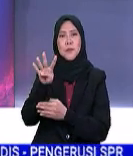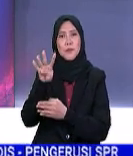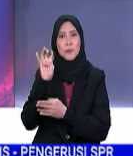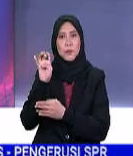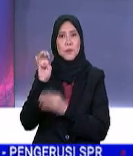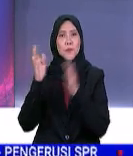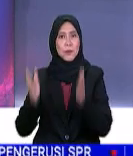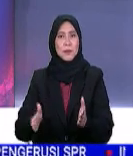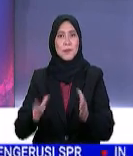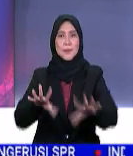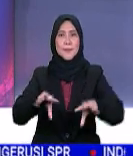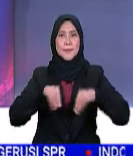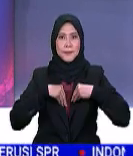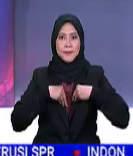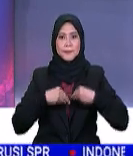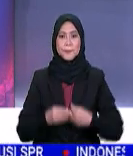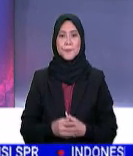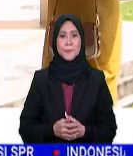4,400 penerima.